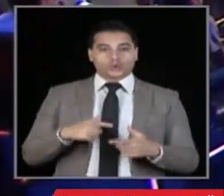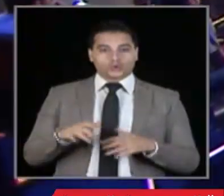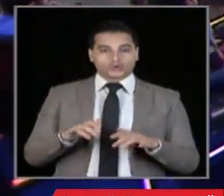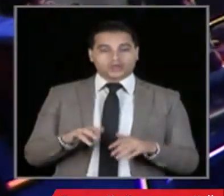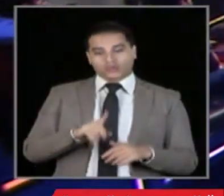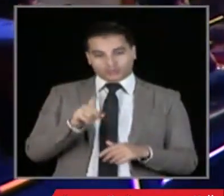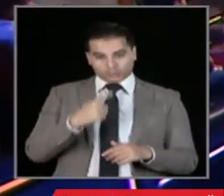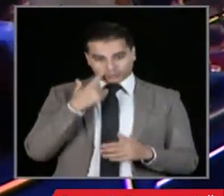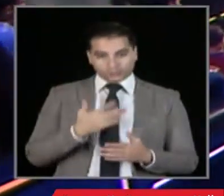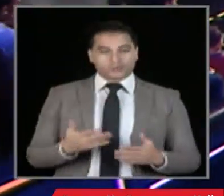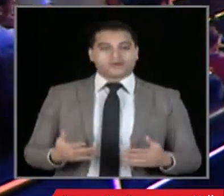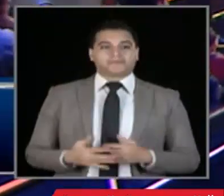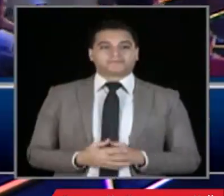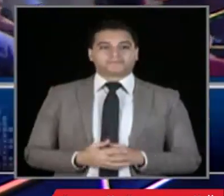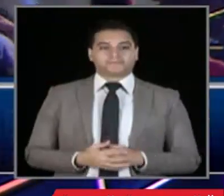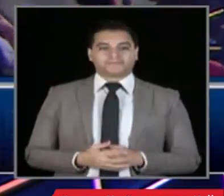هو: